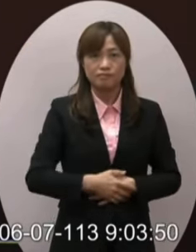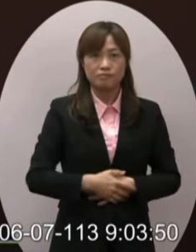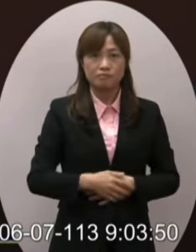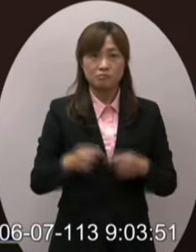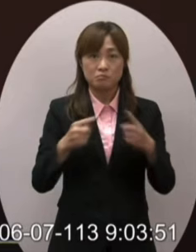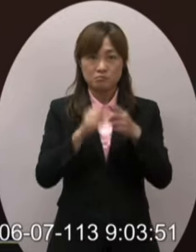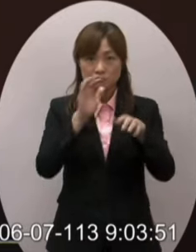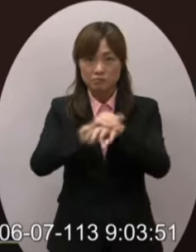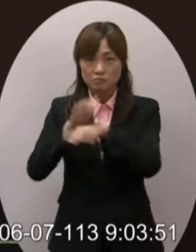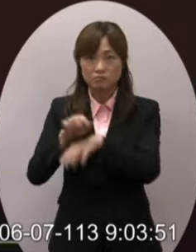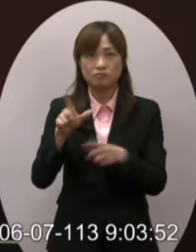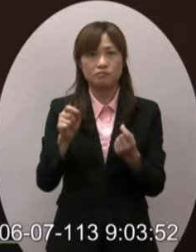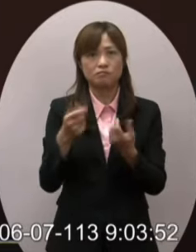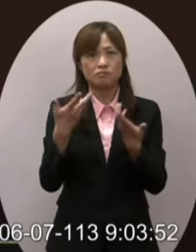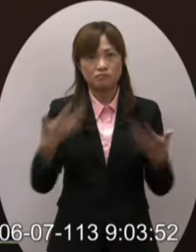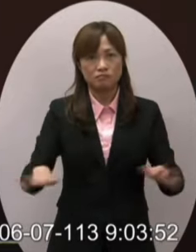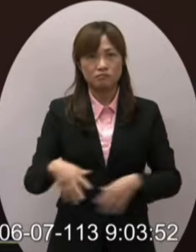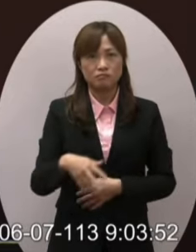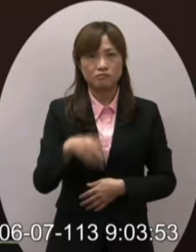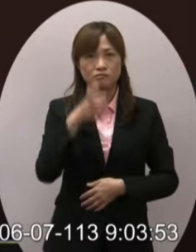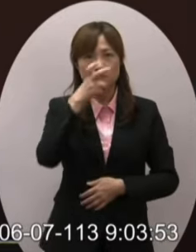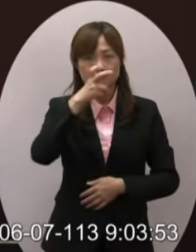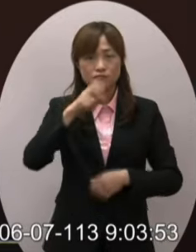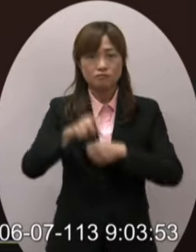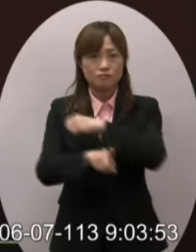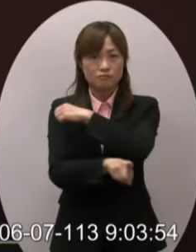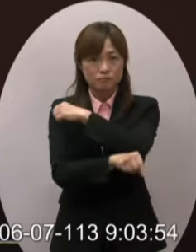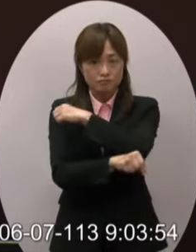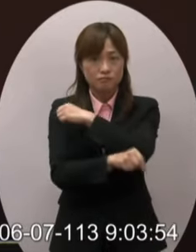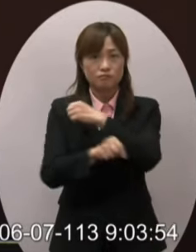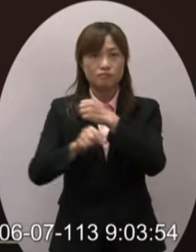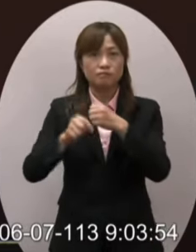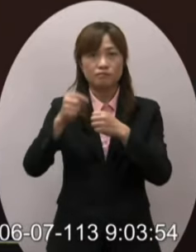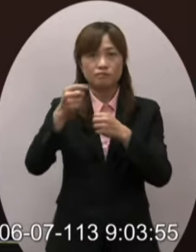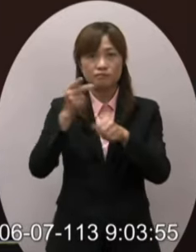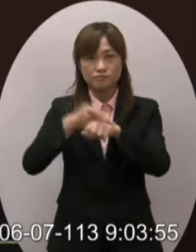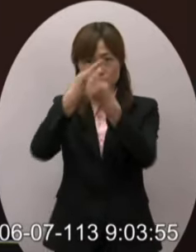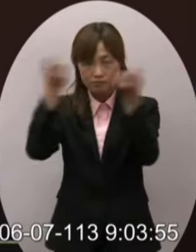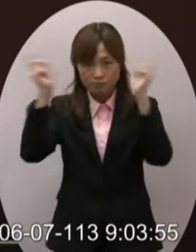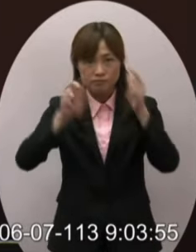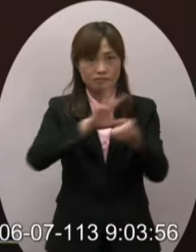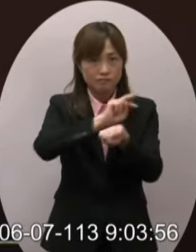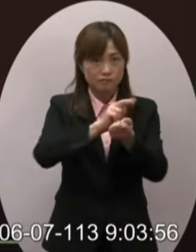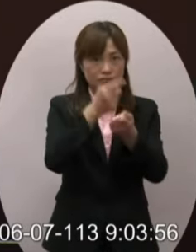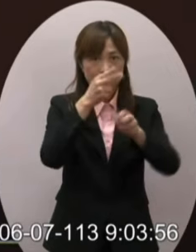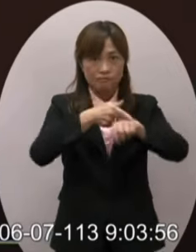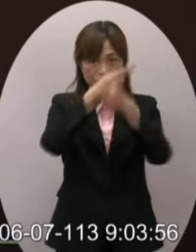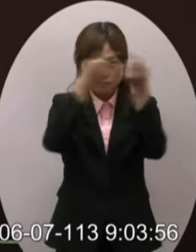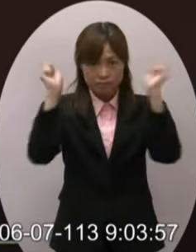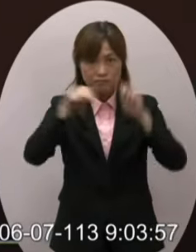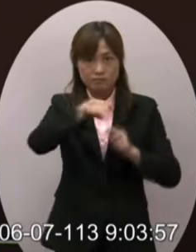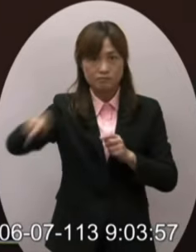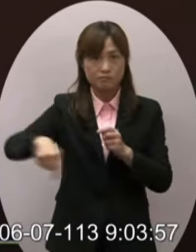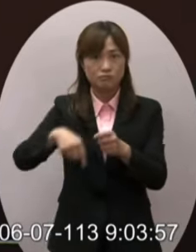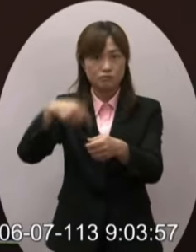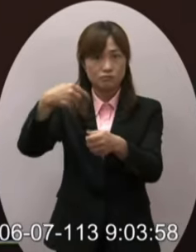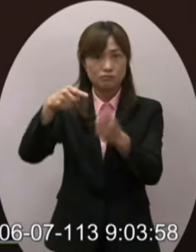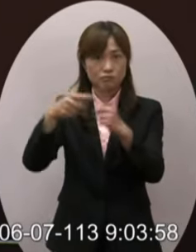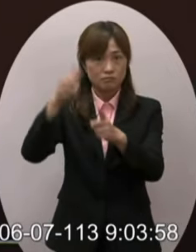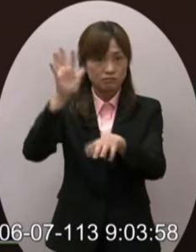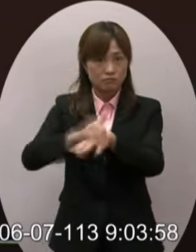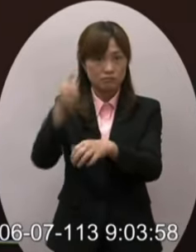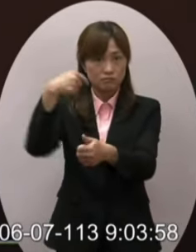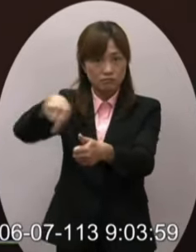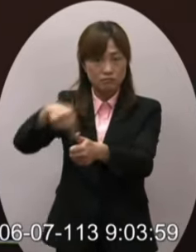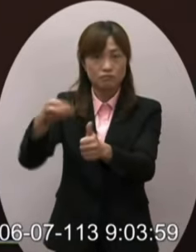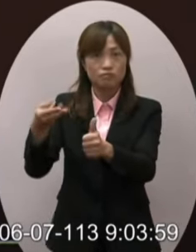科大、云科大每年可以为这个高科技产业来训练人才之外，我们还有交通优势，